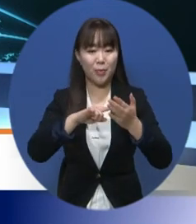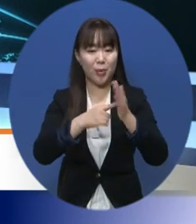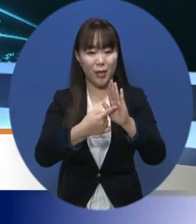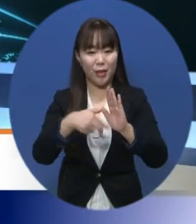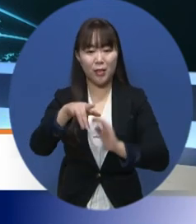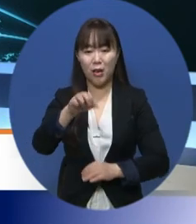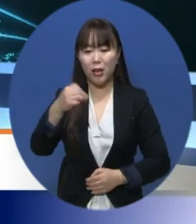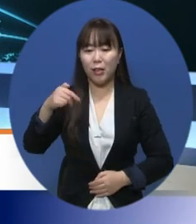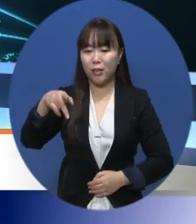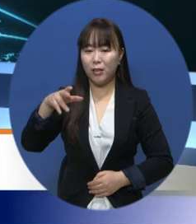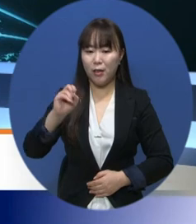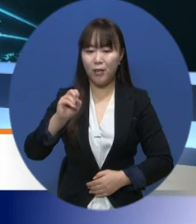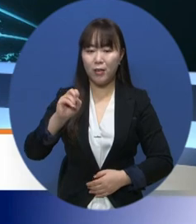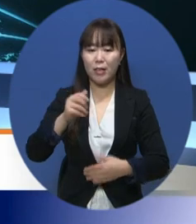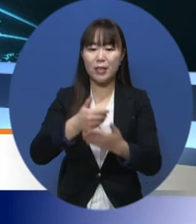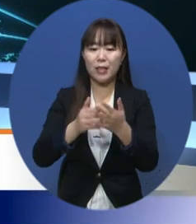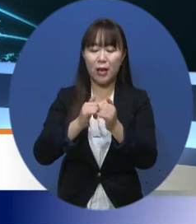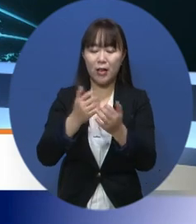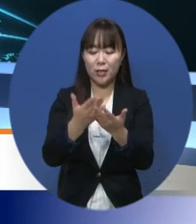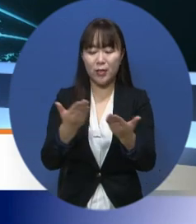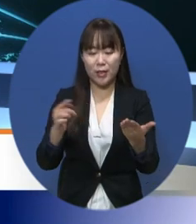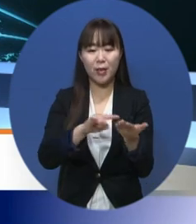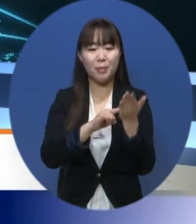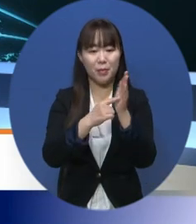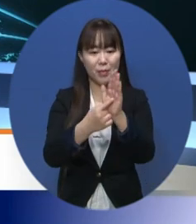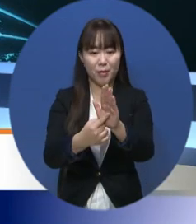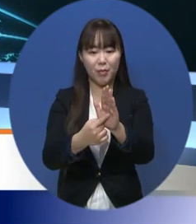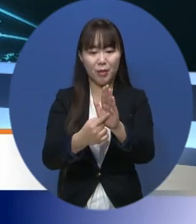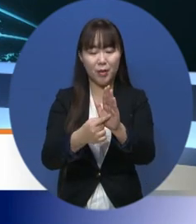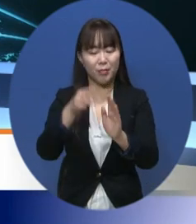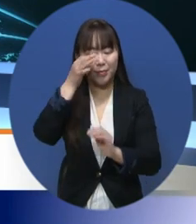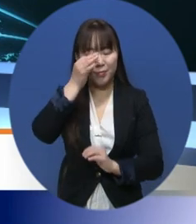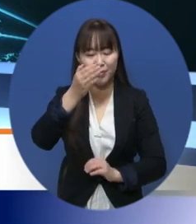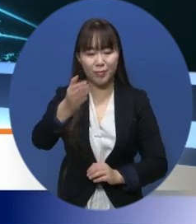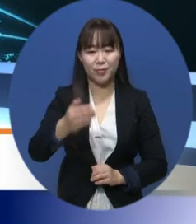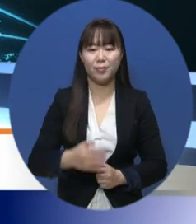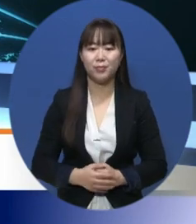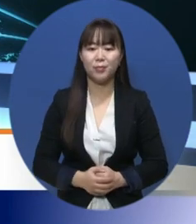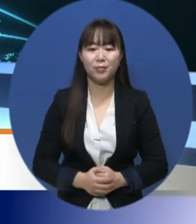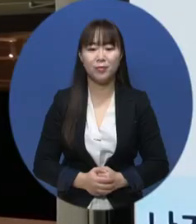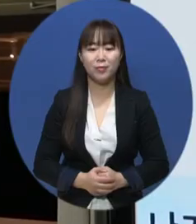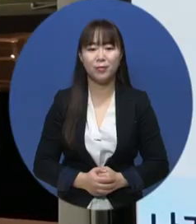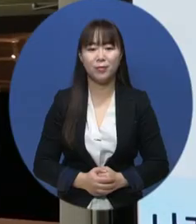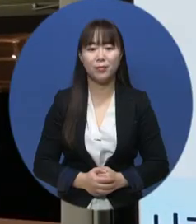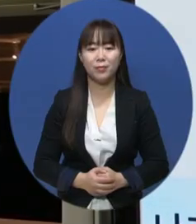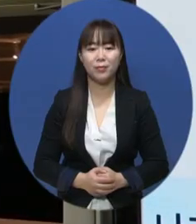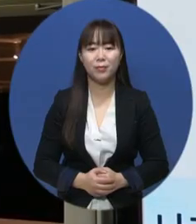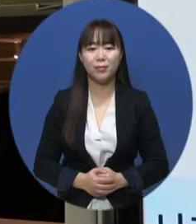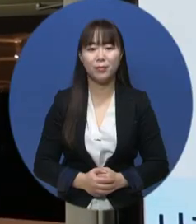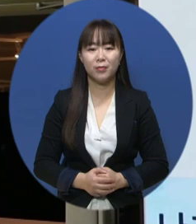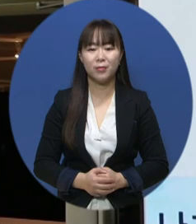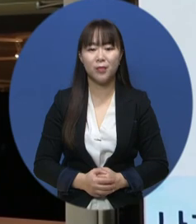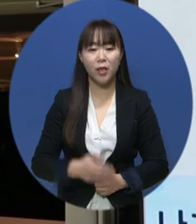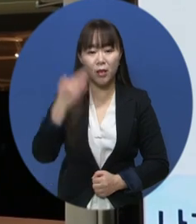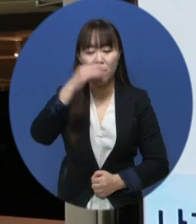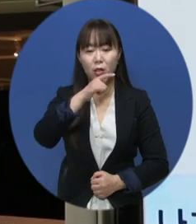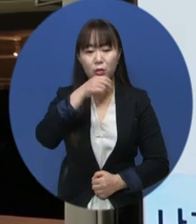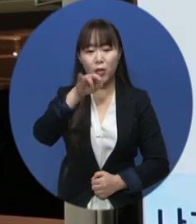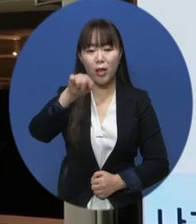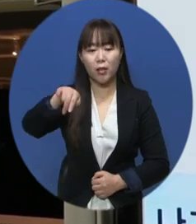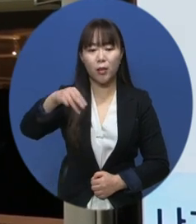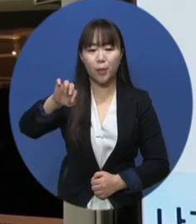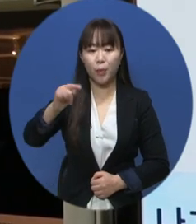정희경 작가의 전시회가 열렸습니다. 그 현장에 이소영 기자가 다녀왔습니다. 여수 엑스포